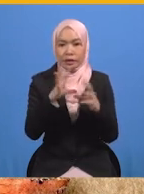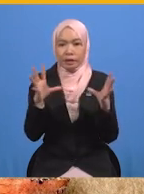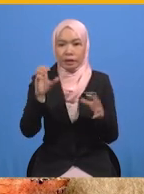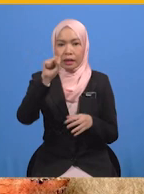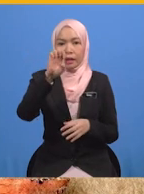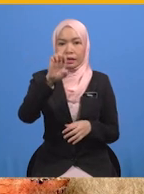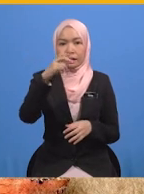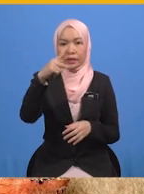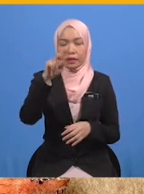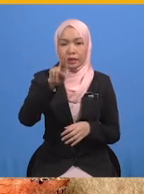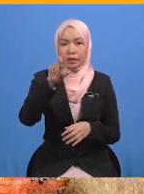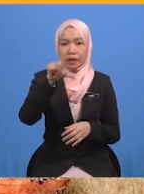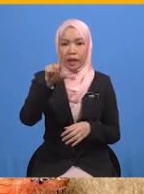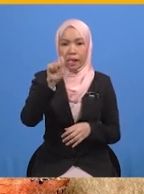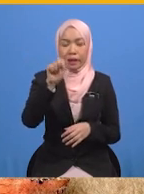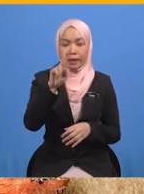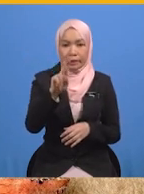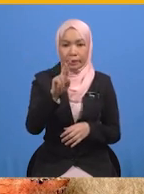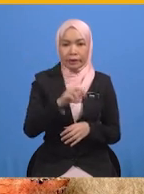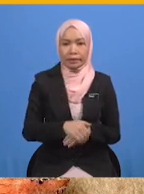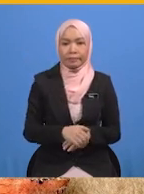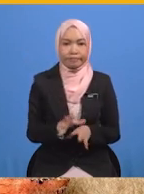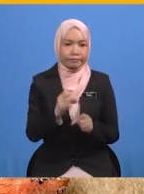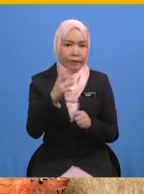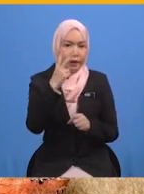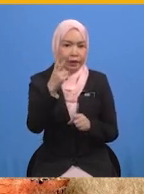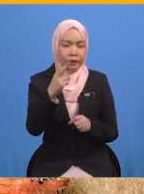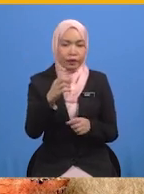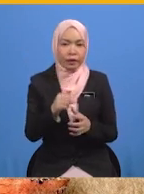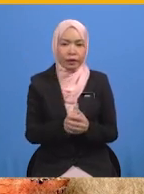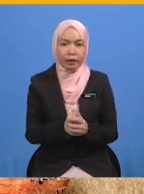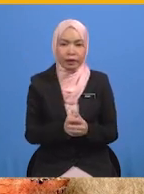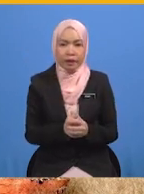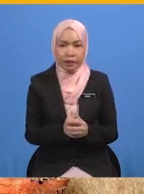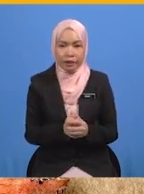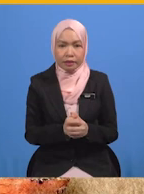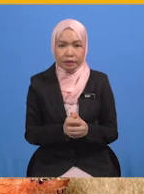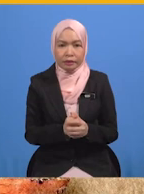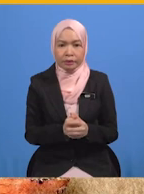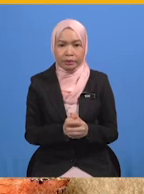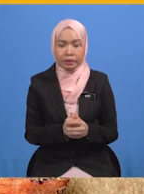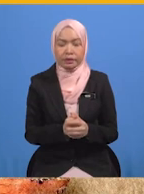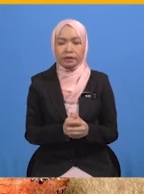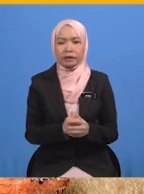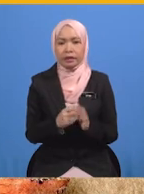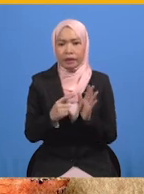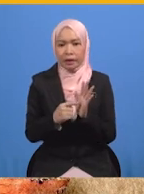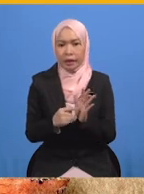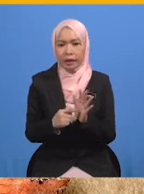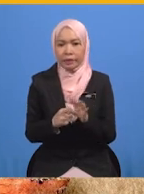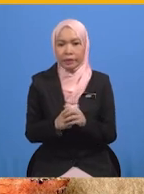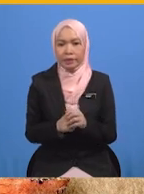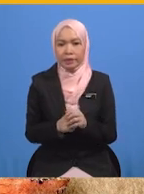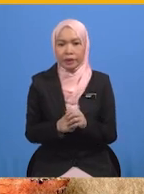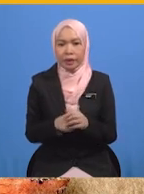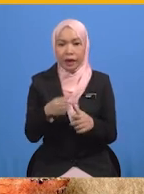agama. Hal ini dapat dilihat dengan tanggapan mereka terhadap tokoh-tokoh sekular